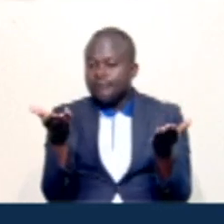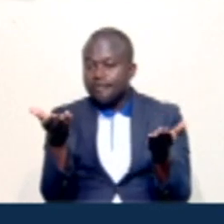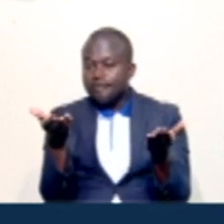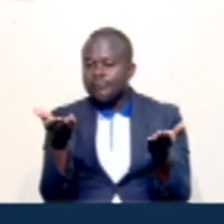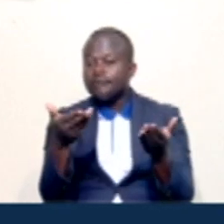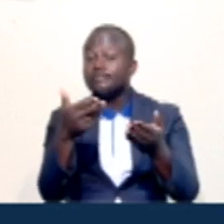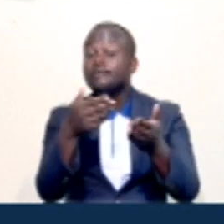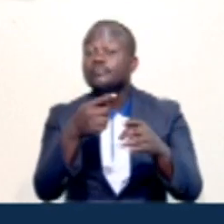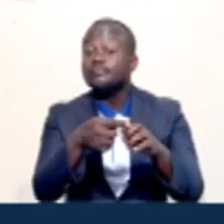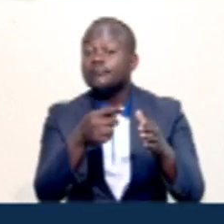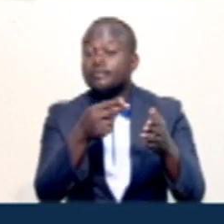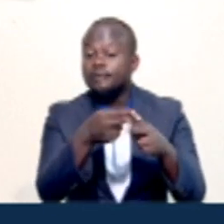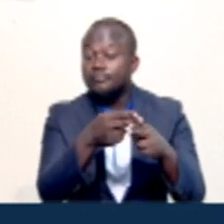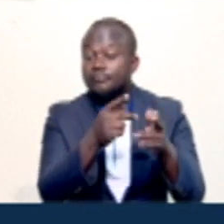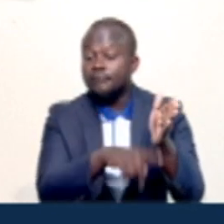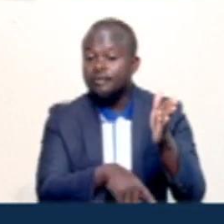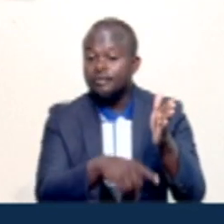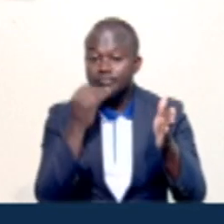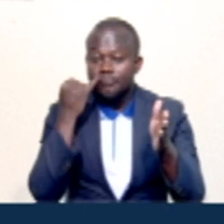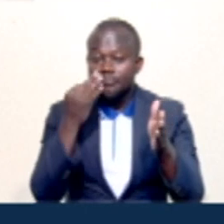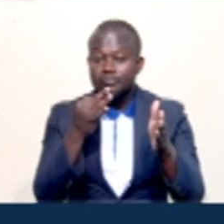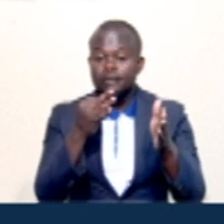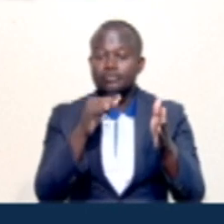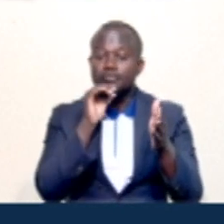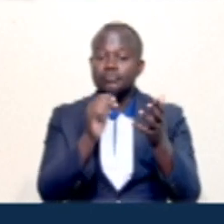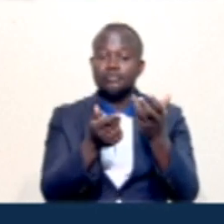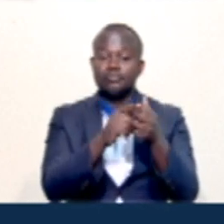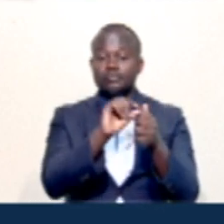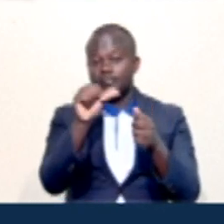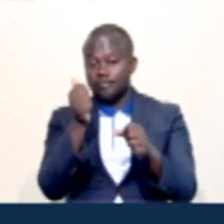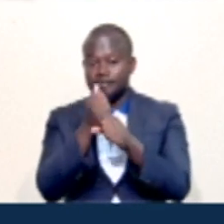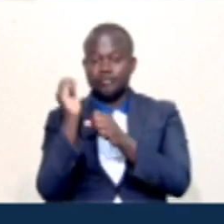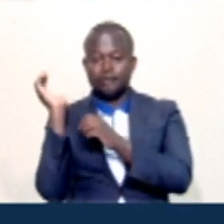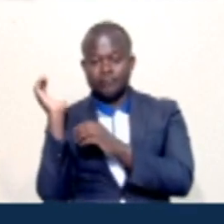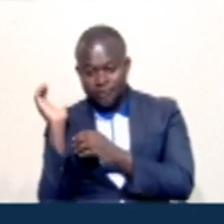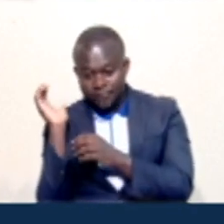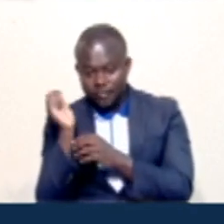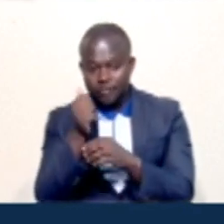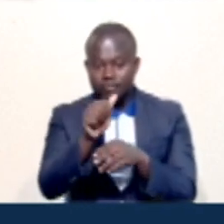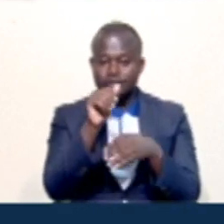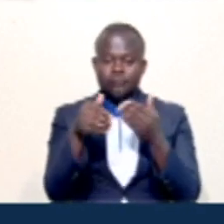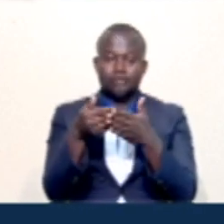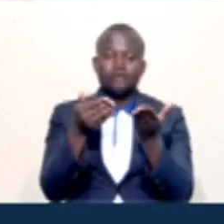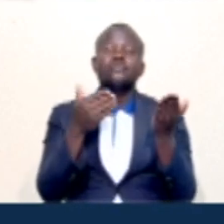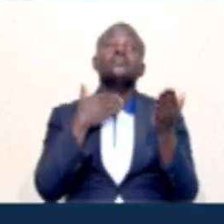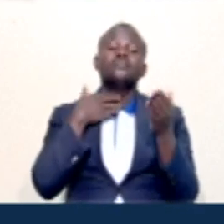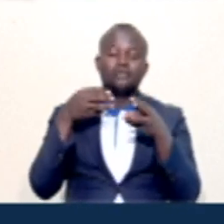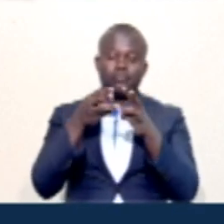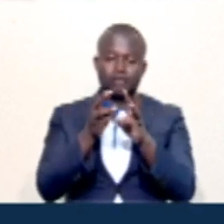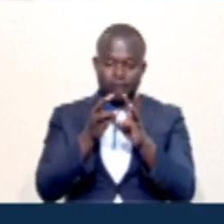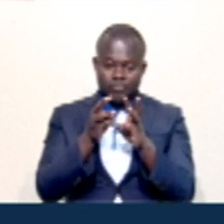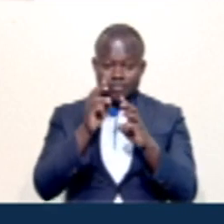buryo niyo byagaragara yuko ataramukana n'ibarura hari ikindi yakoze yitwaje ko ari we, wenda yashatse uburyo